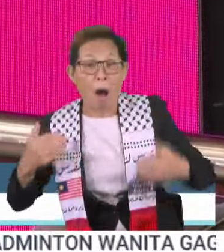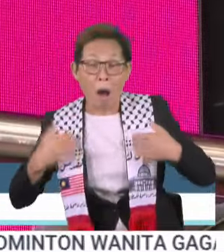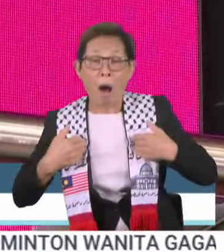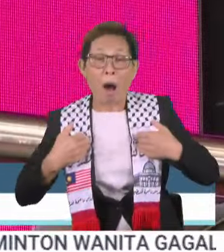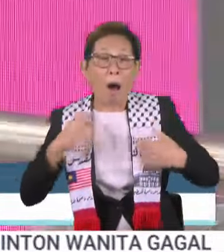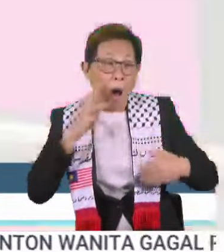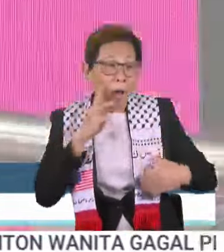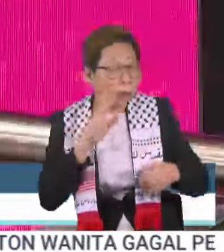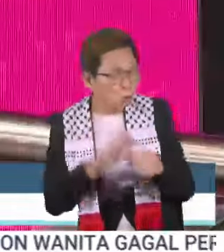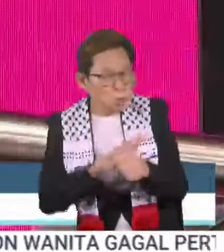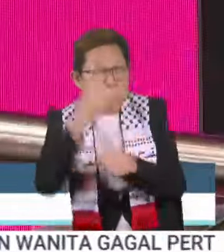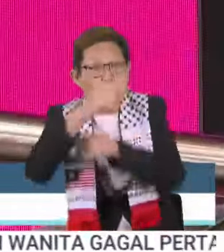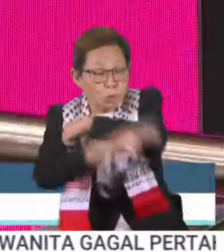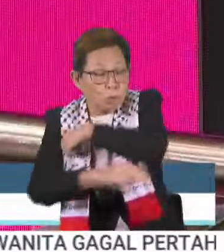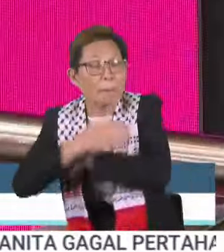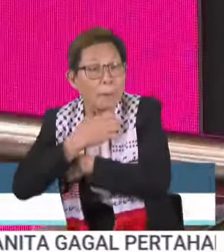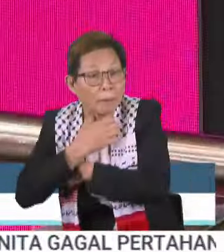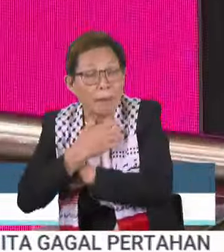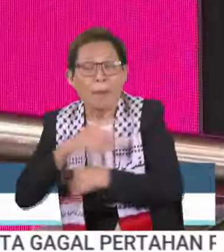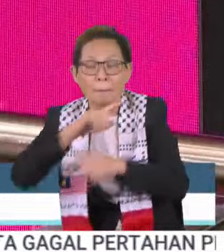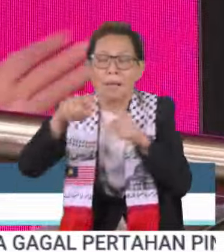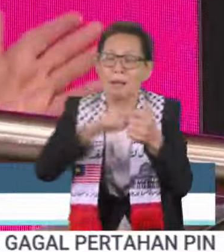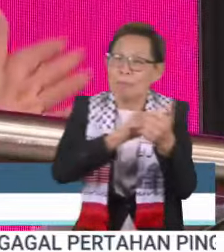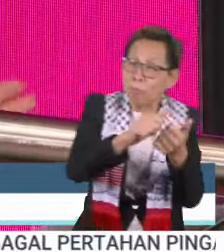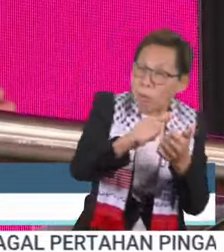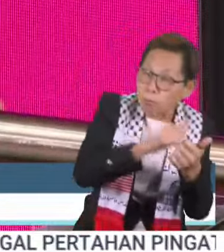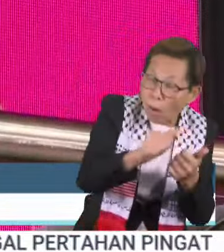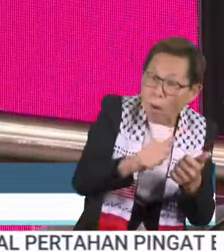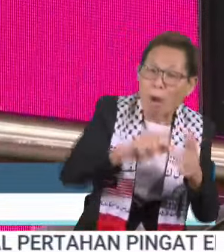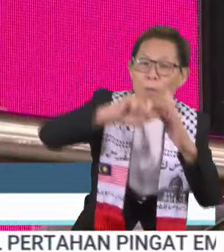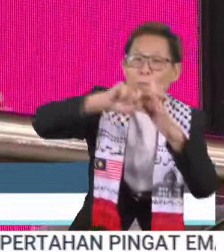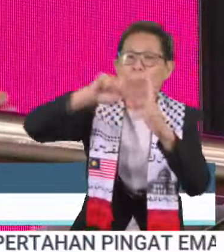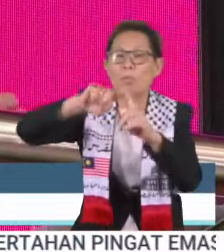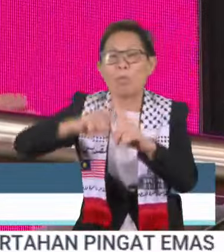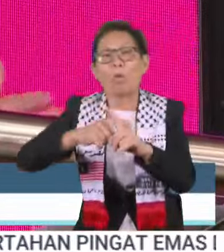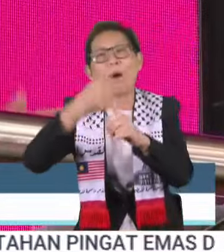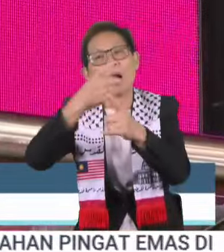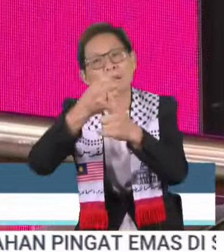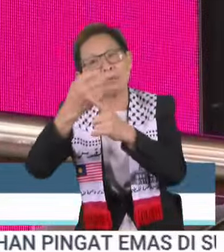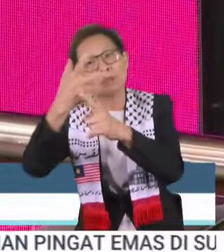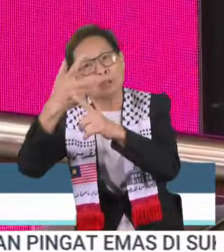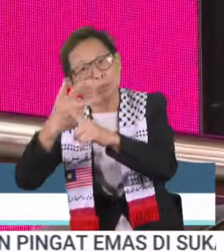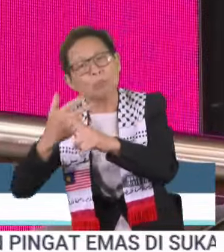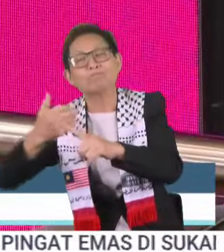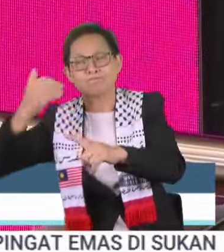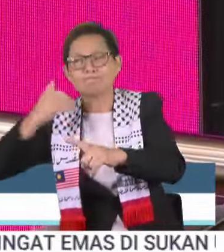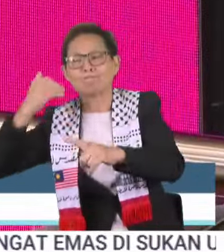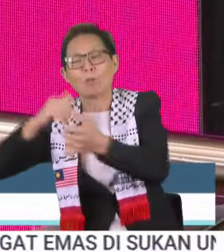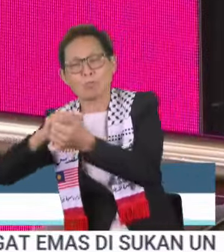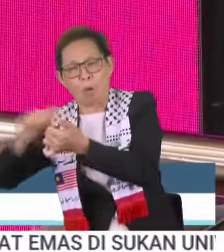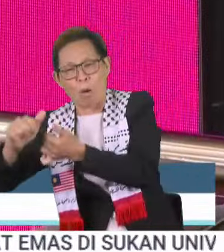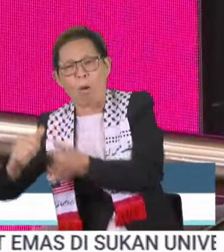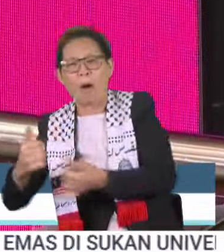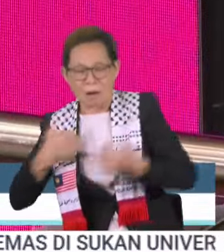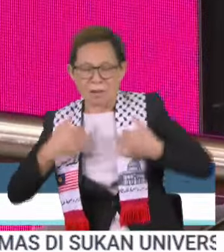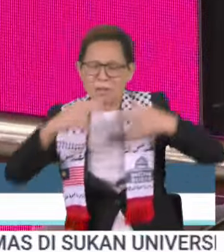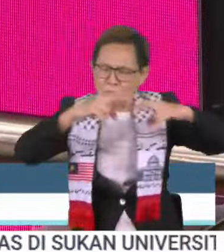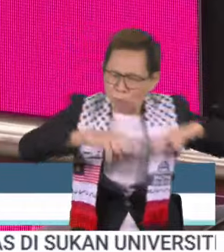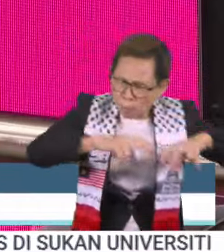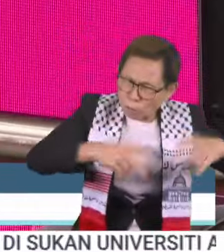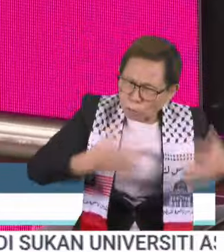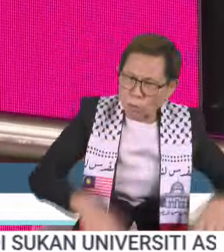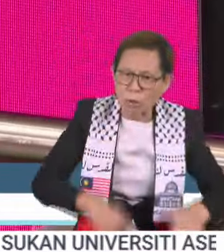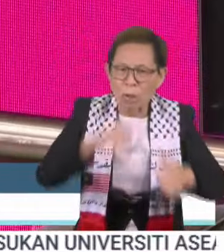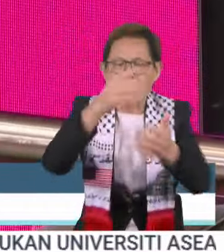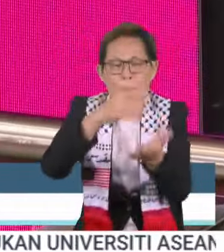untuk negeri Perak bila kita luluskan bulan 2-3 bulan yang lalu. Kita telah ada kajian.